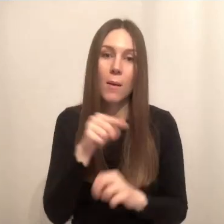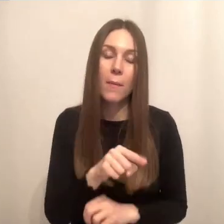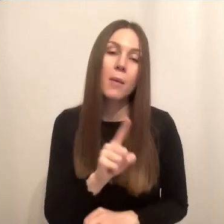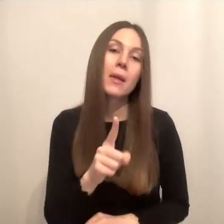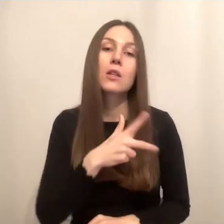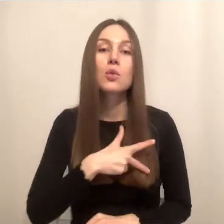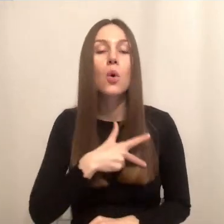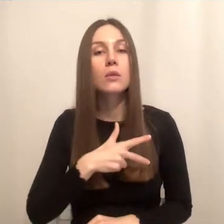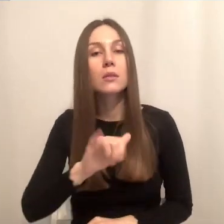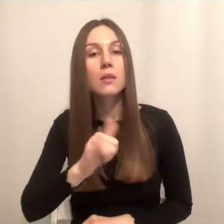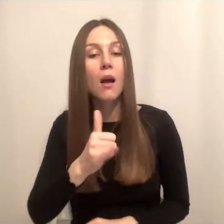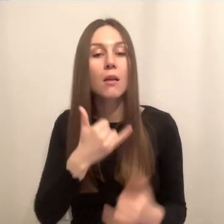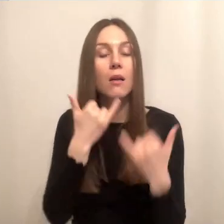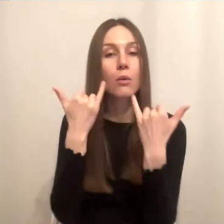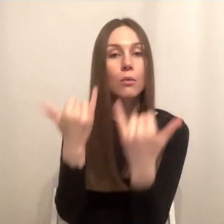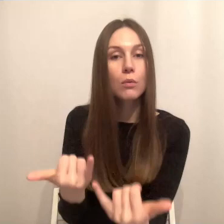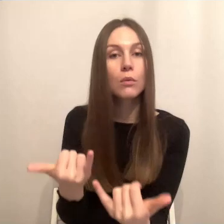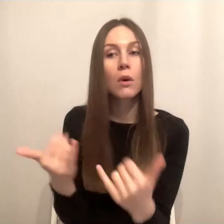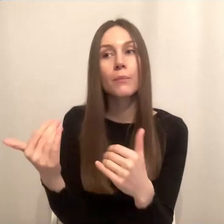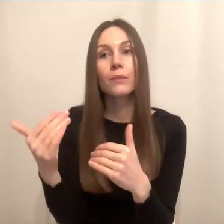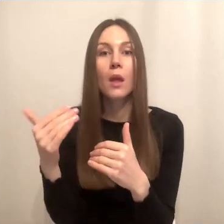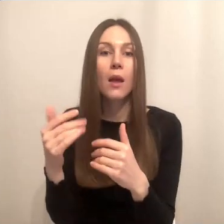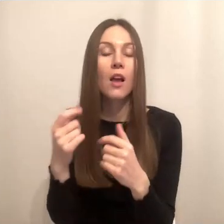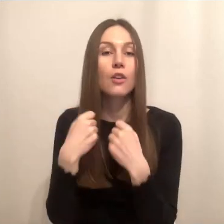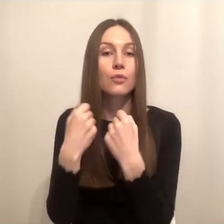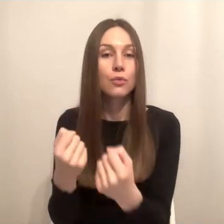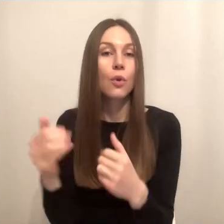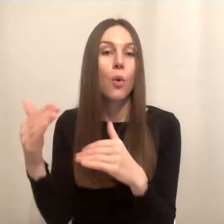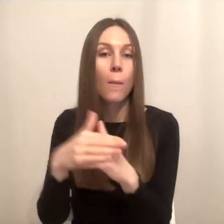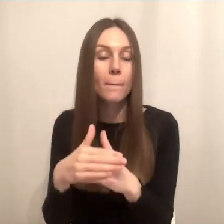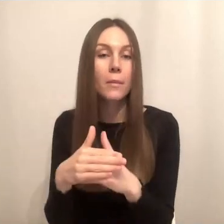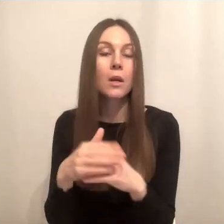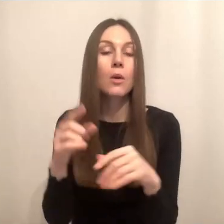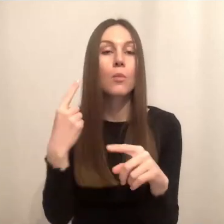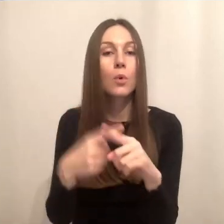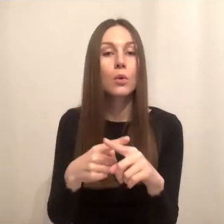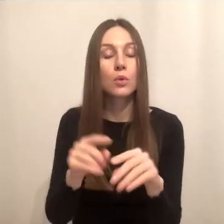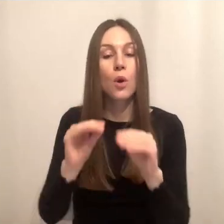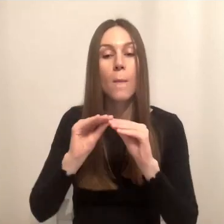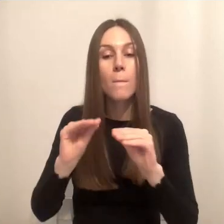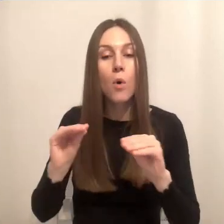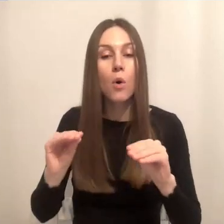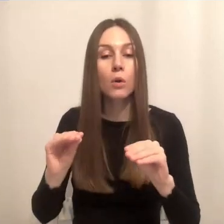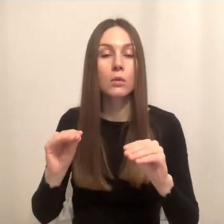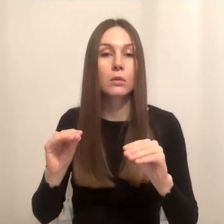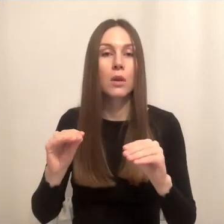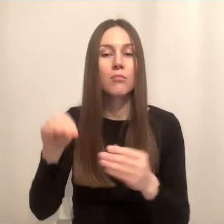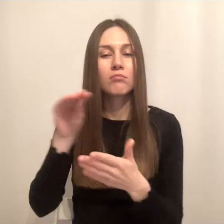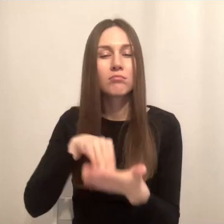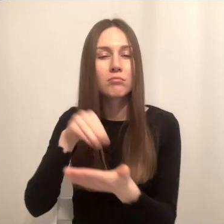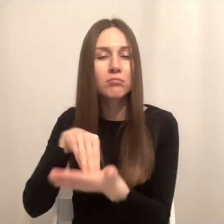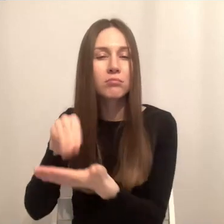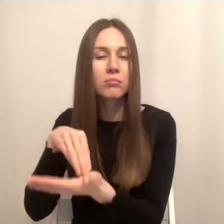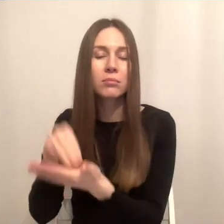sąlygas, kompensuojantus pavyzdžiavimą ir atlaisvinti mokytoją nuo bereikalingų formalaus rašymo,